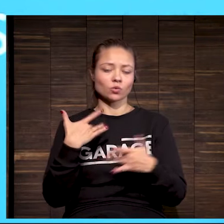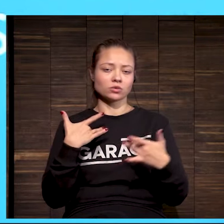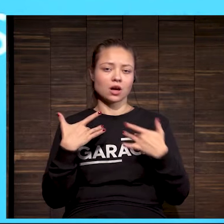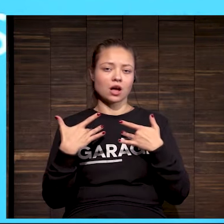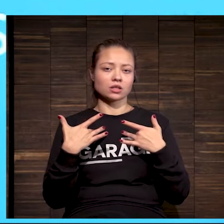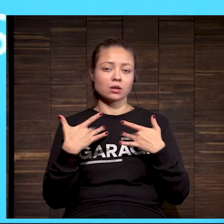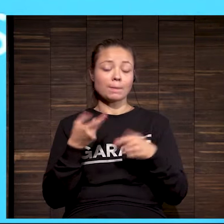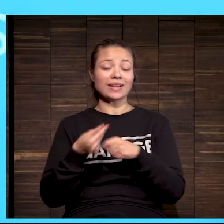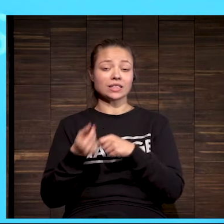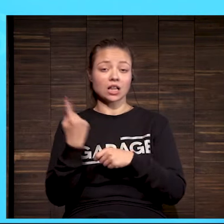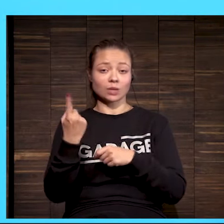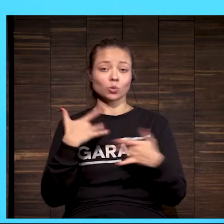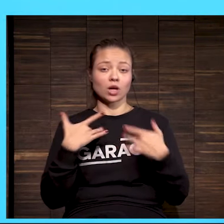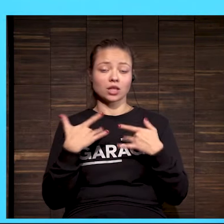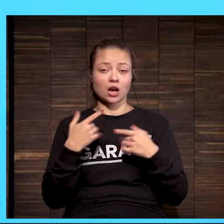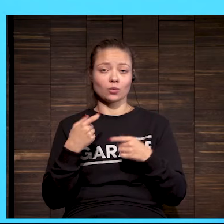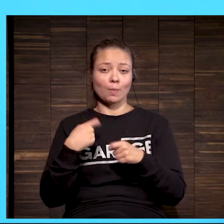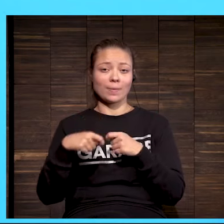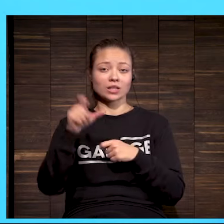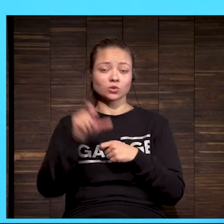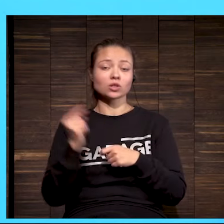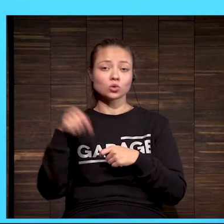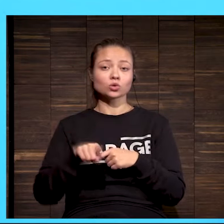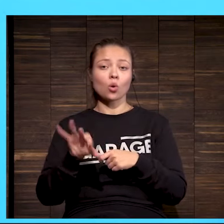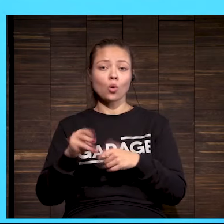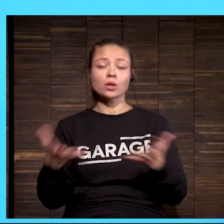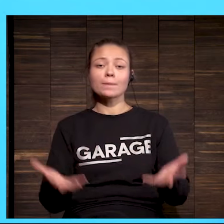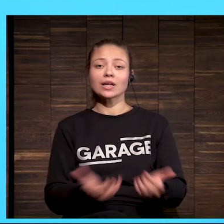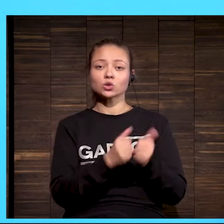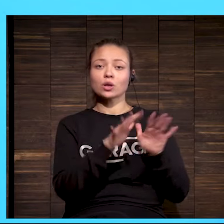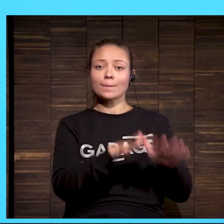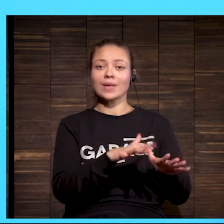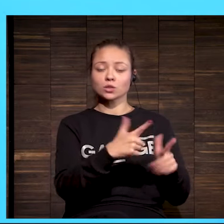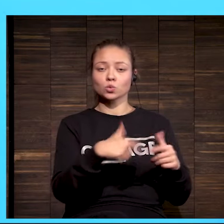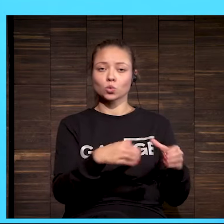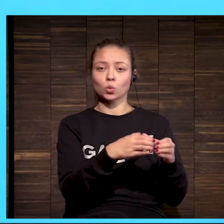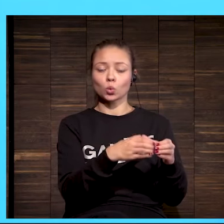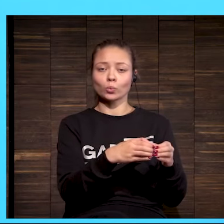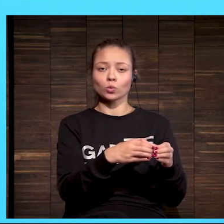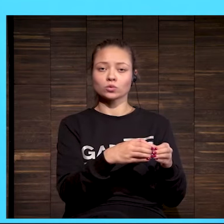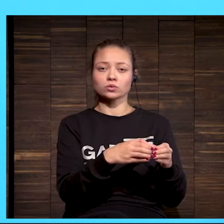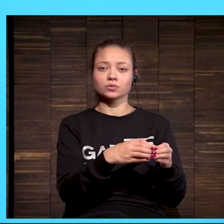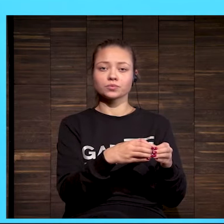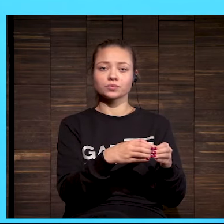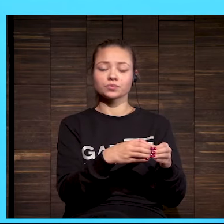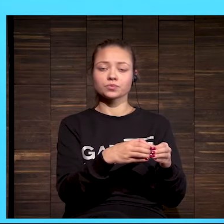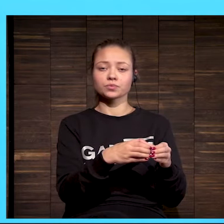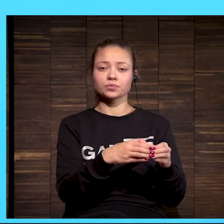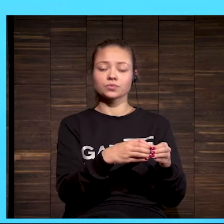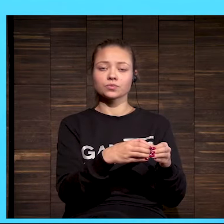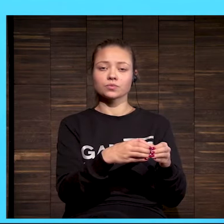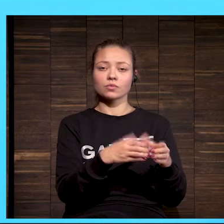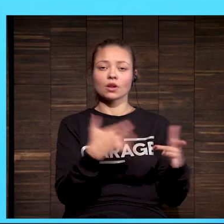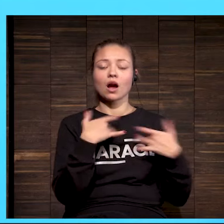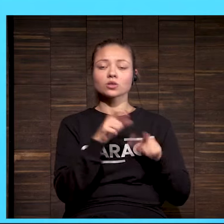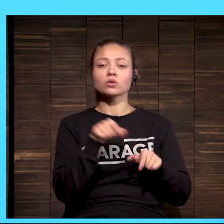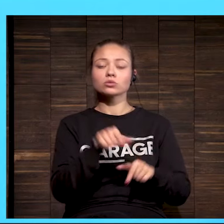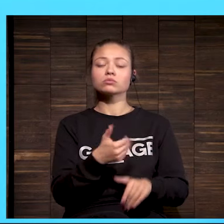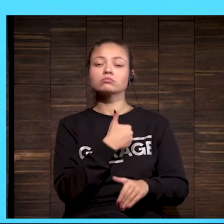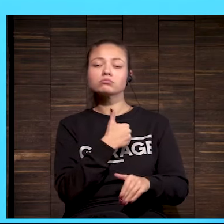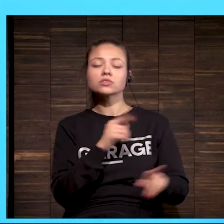платили одному театральному продюсеру за то что он поддерживал местную группу вместо группа актеров которые